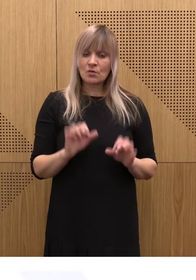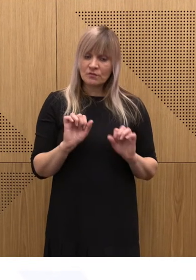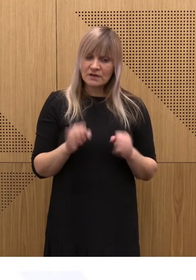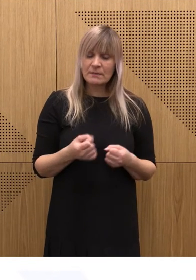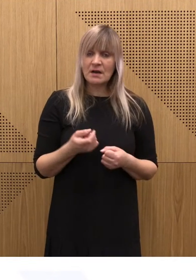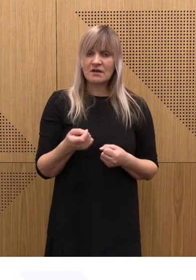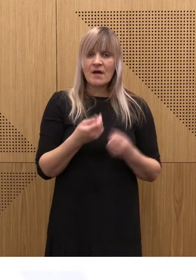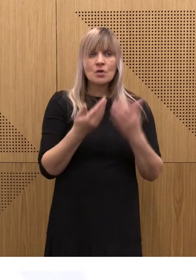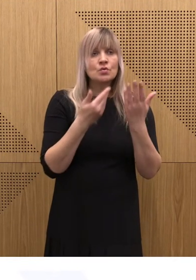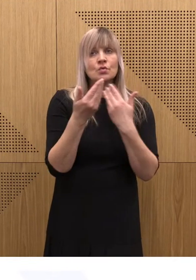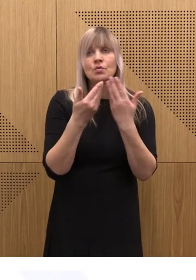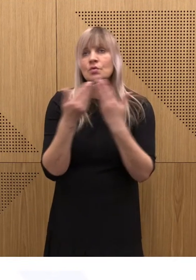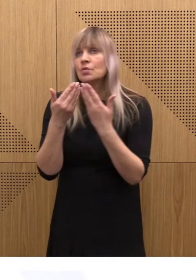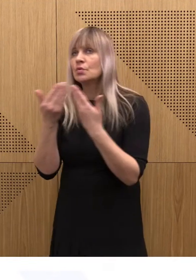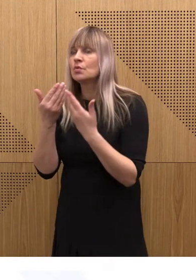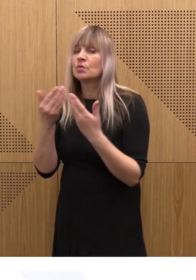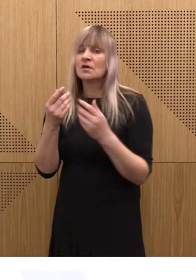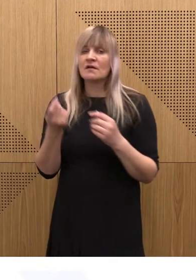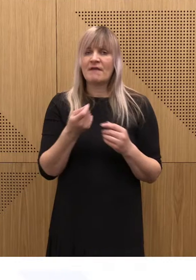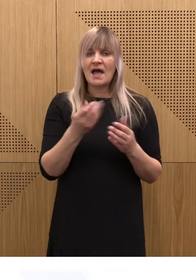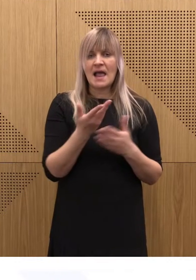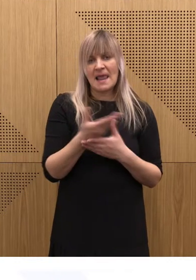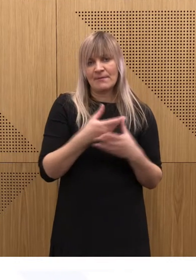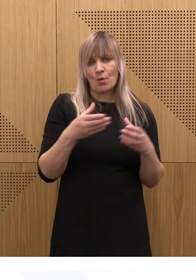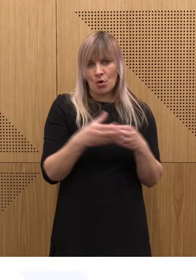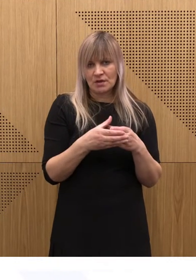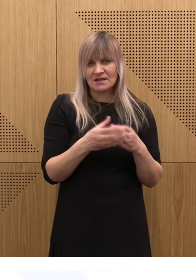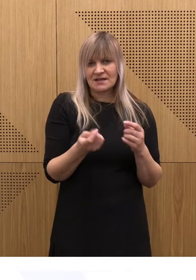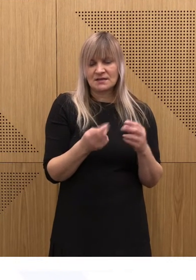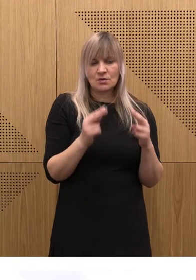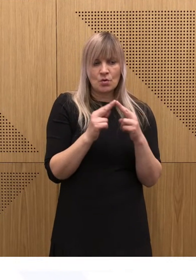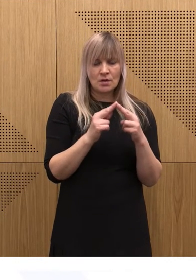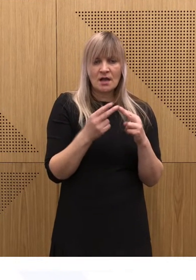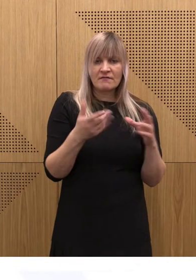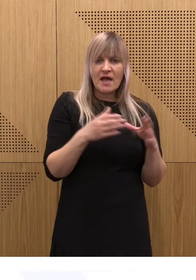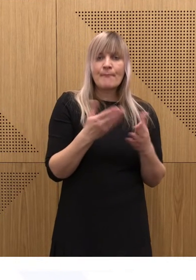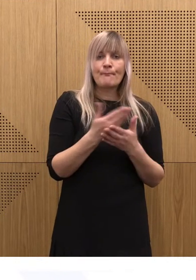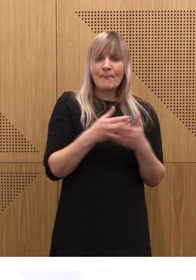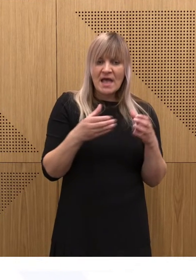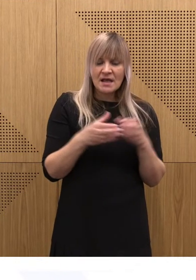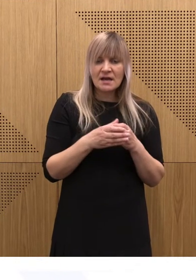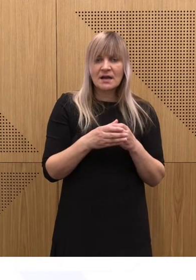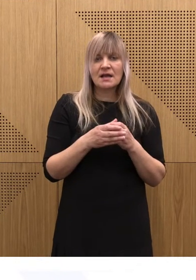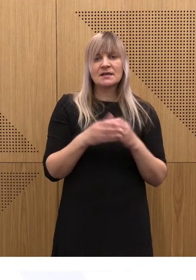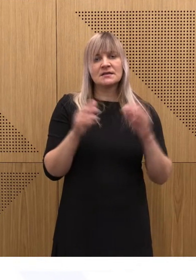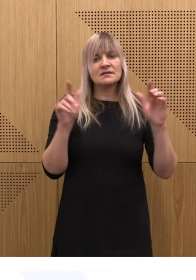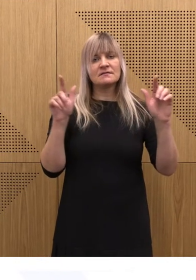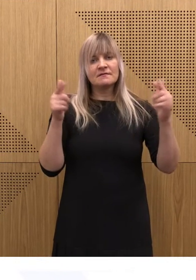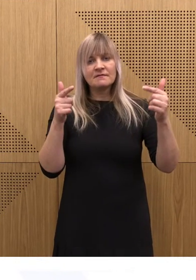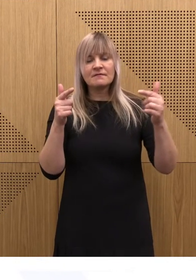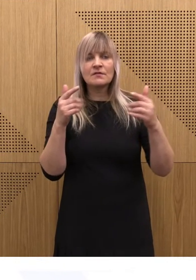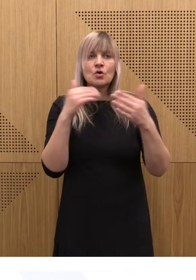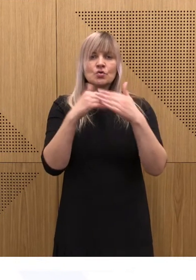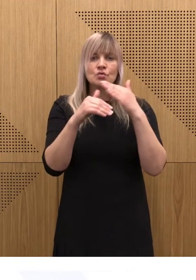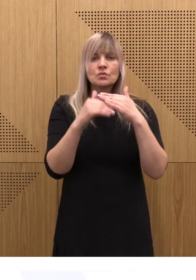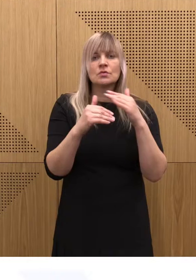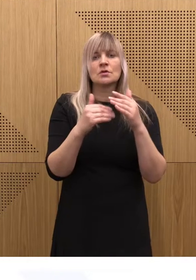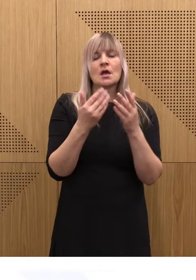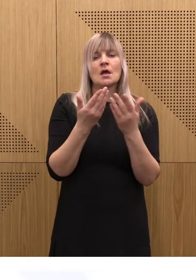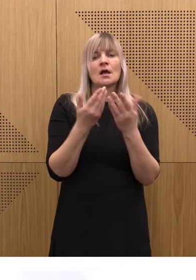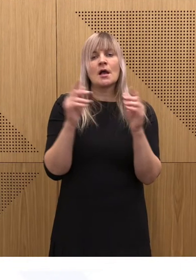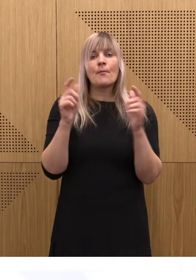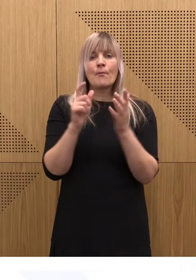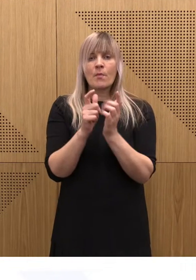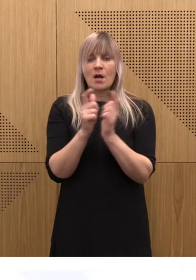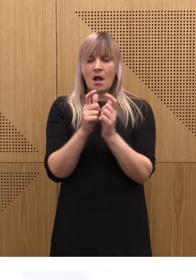võimalikult vähe suhtleme erinevates leibkondade vahel, et eeskätt tõesti oma pere ringis, ülejäänutega suhtleme videoteel, saadame postkaarte, helistame, siis